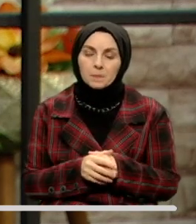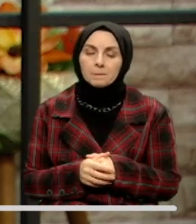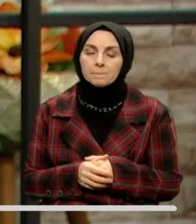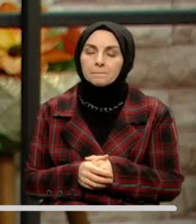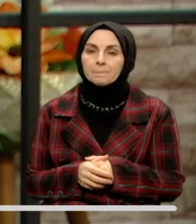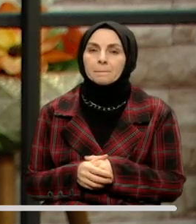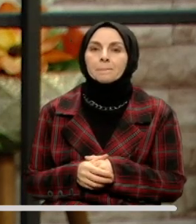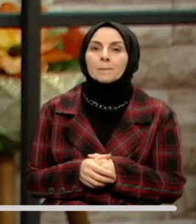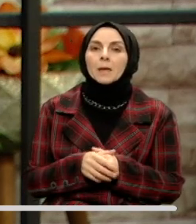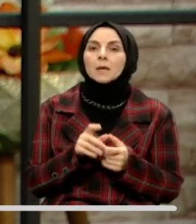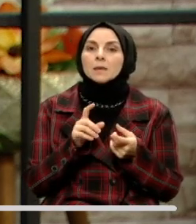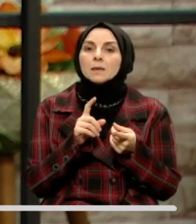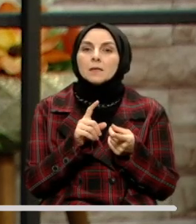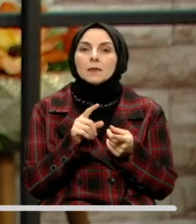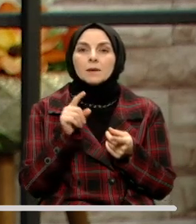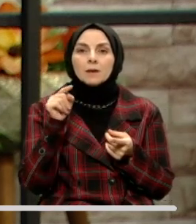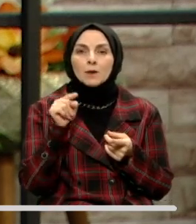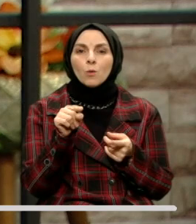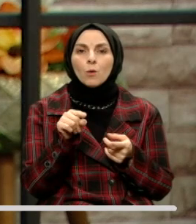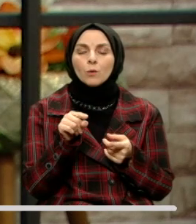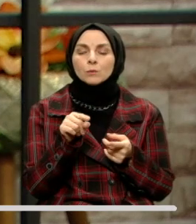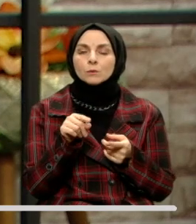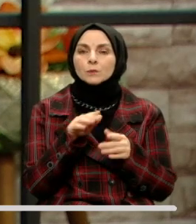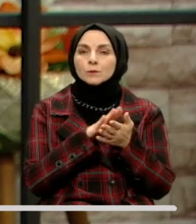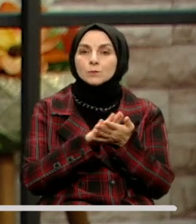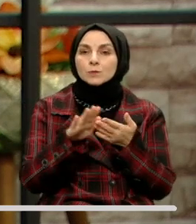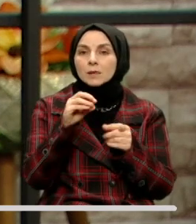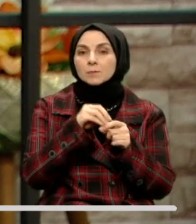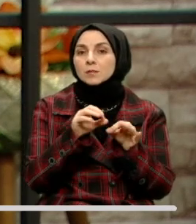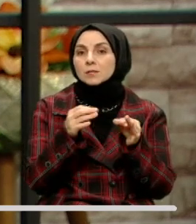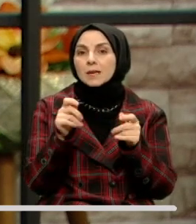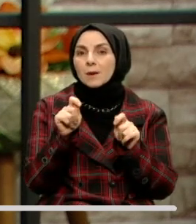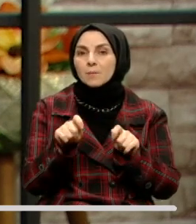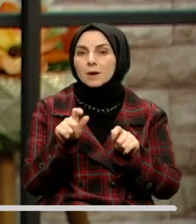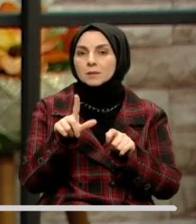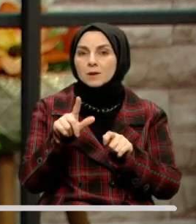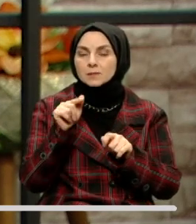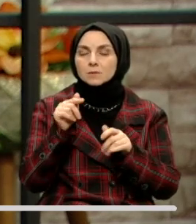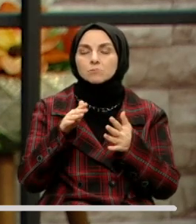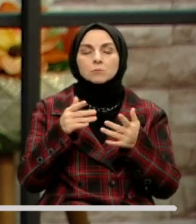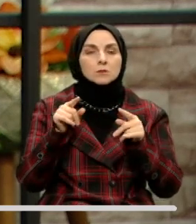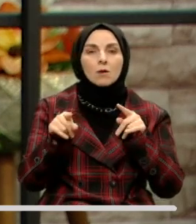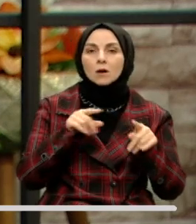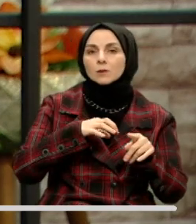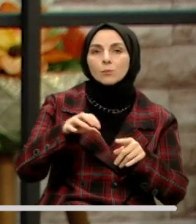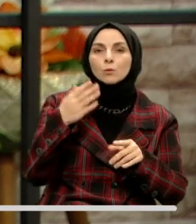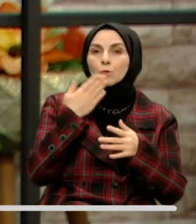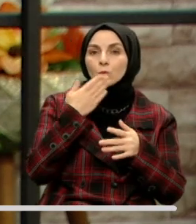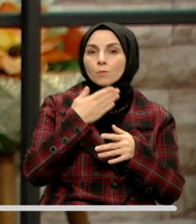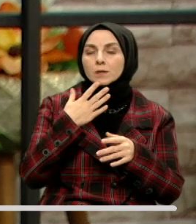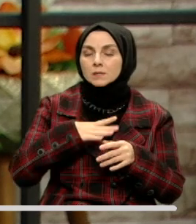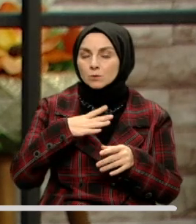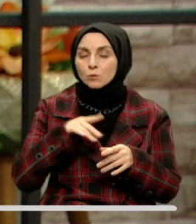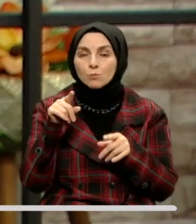götürür. Ve orada da tabii ki yöntem belirlemek. Hangi alanda okumak istiyorum? Orası kaç puan? Bu